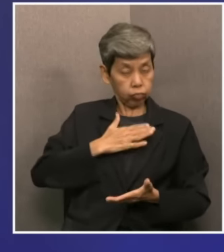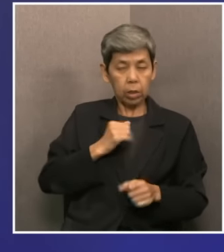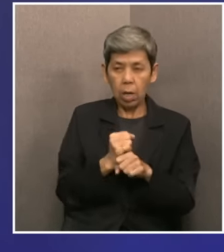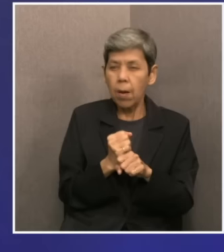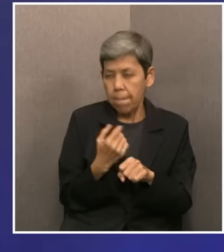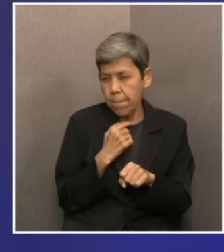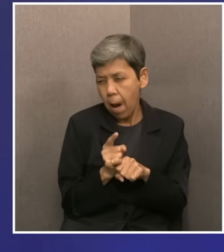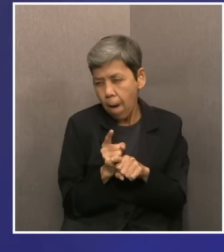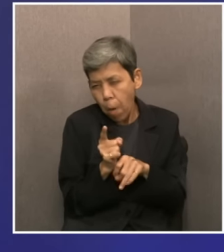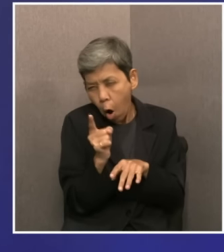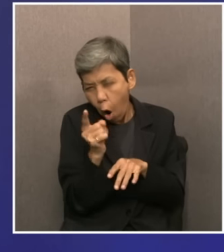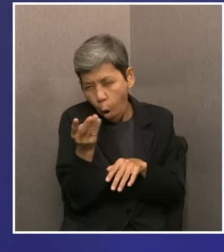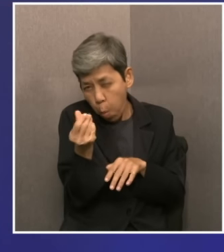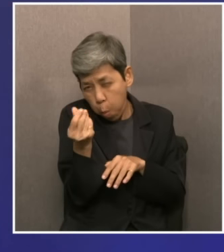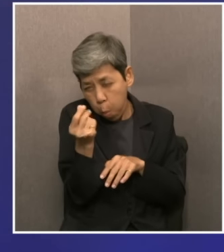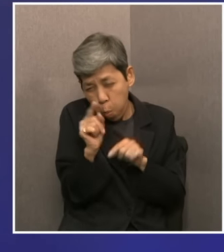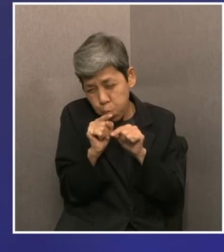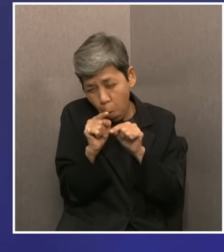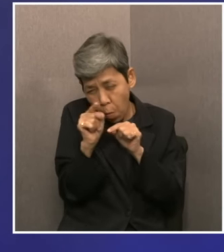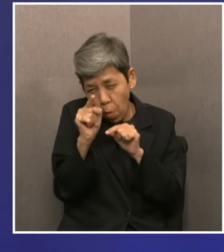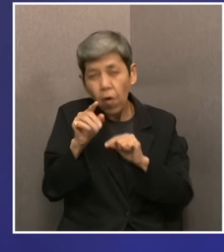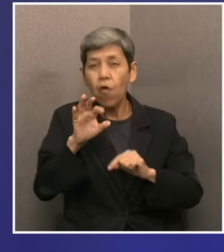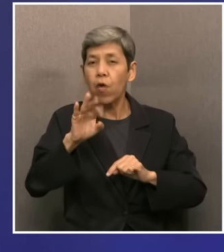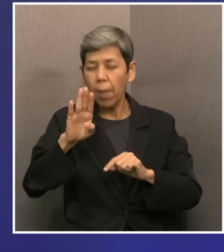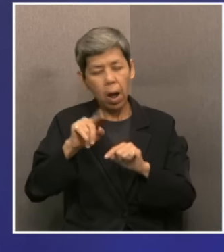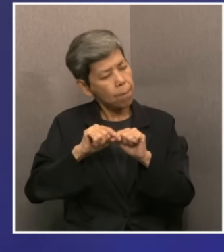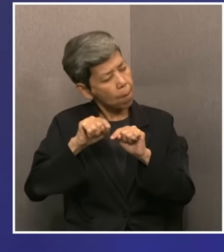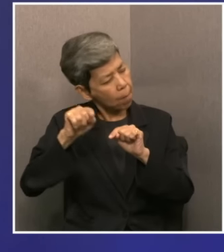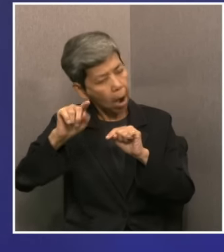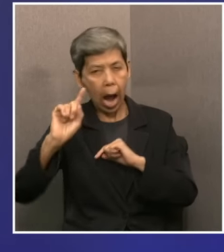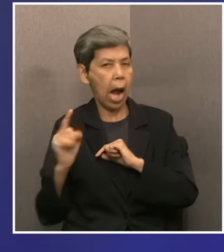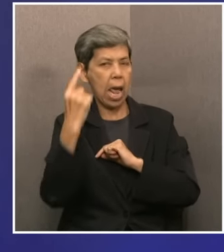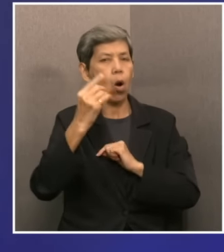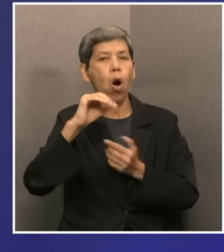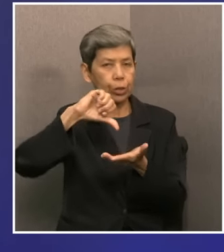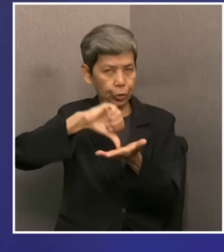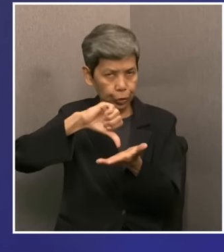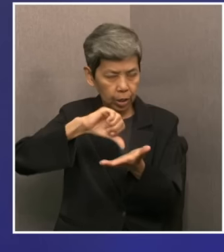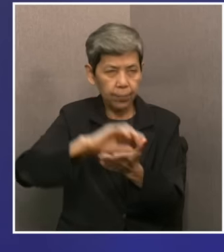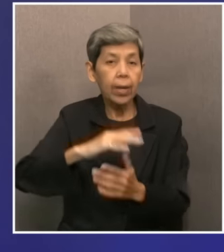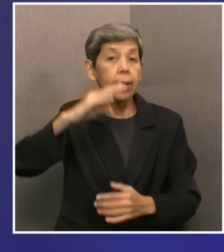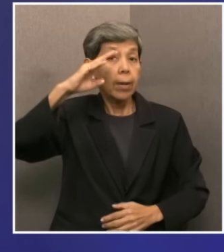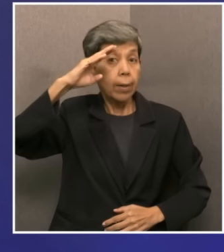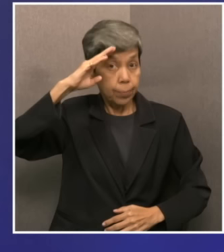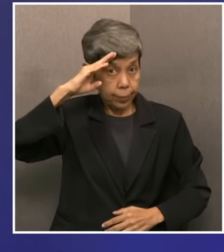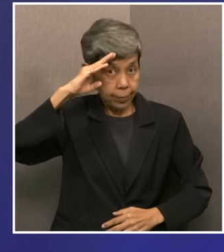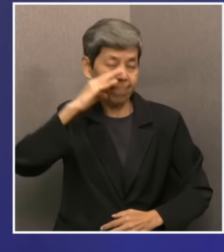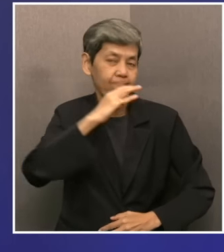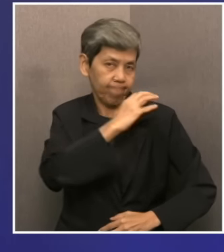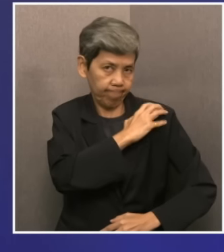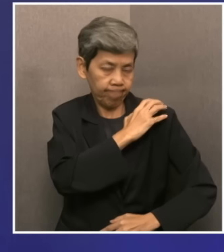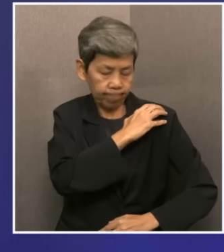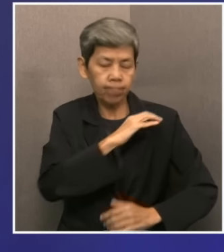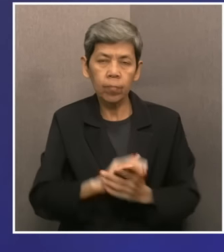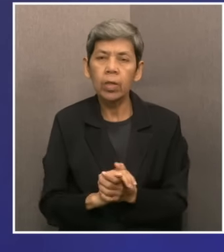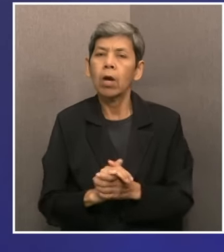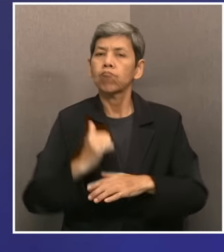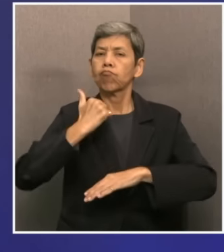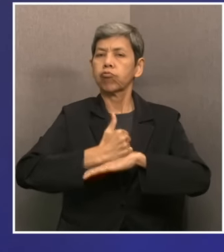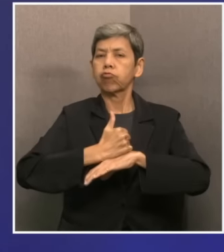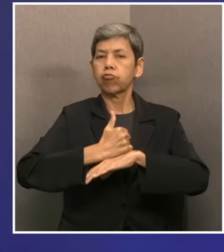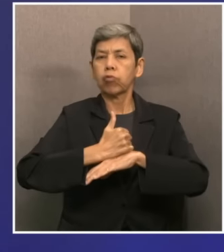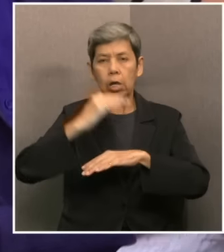นาวุธเร็วเหนือเสียงที่มีชื่อว่าฟัตตาออกมาใช้เป็นครั้งแรกโดยพลตรีฮอสเซนซาลามีผู้บัญชาการ